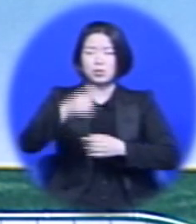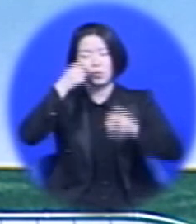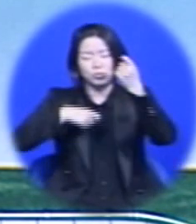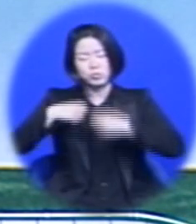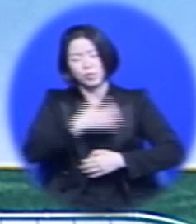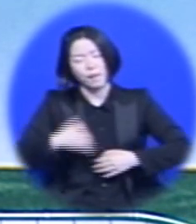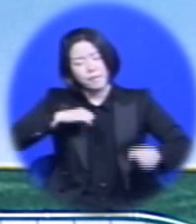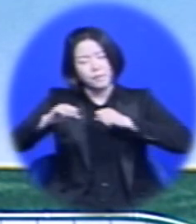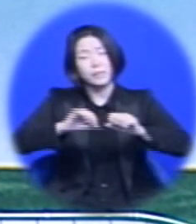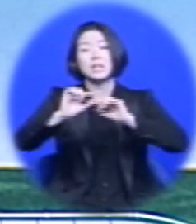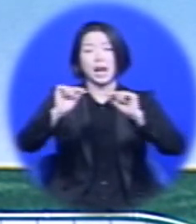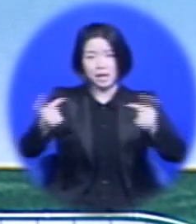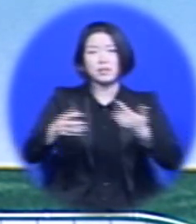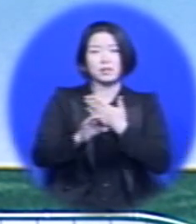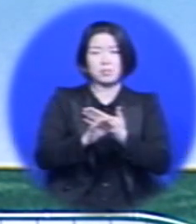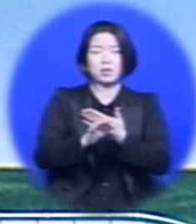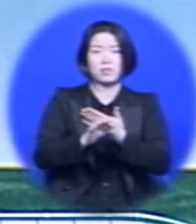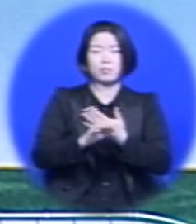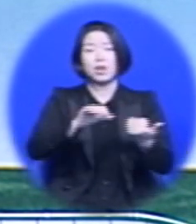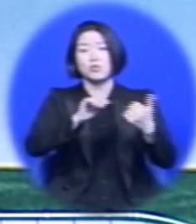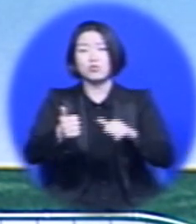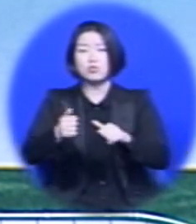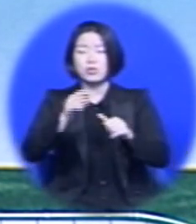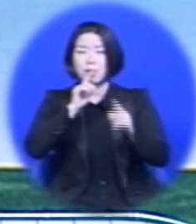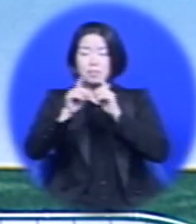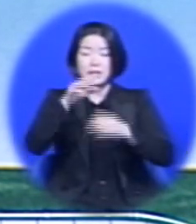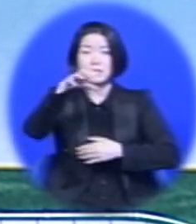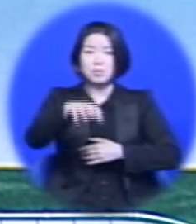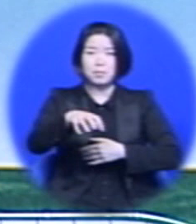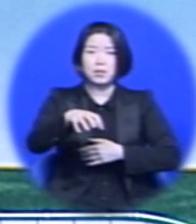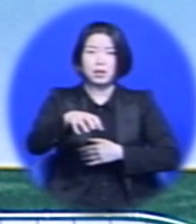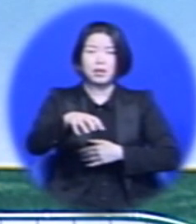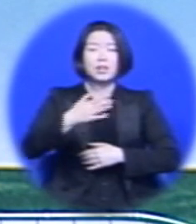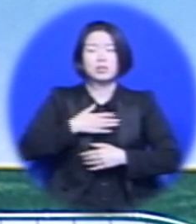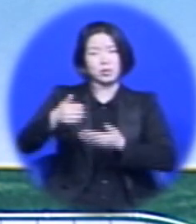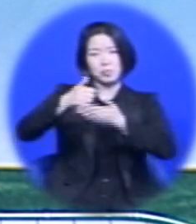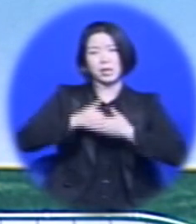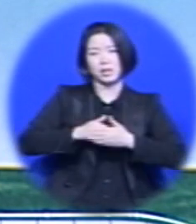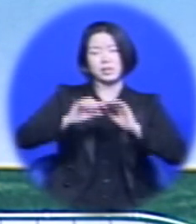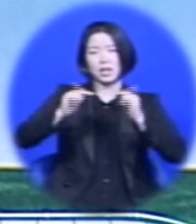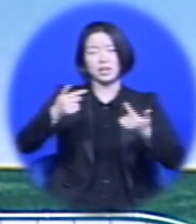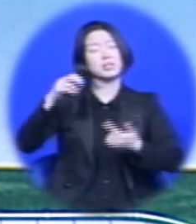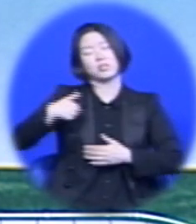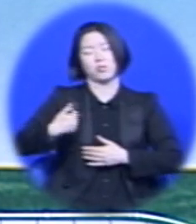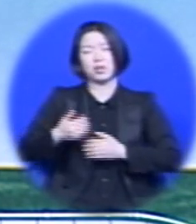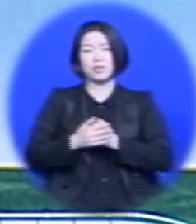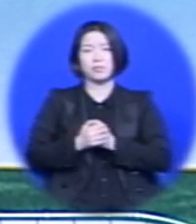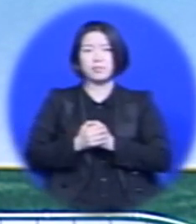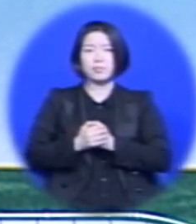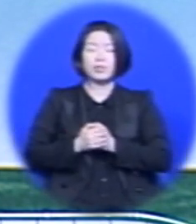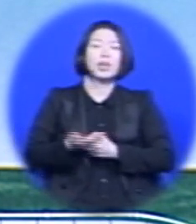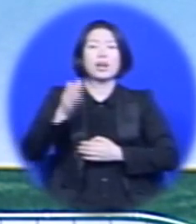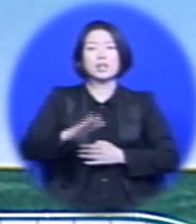몸부림치지 않았다면 죽으라고 하는 말씀 앞에서 저는 받아들 않았을지 몰라요